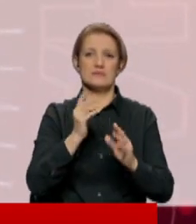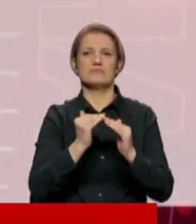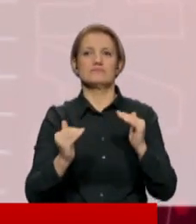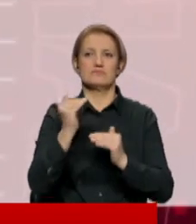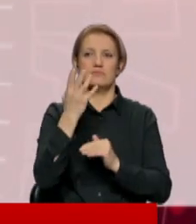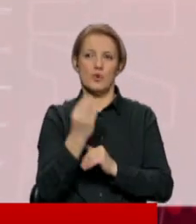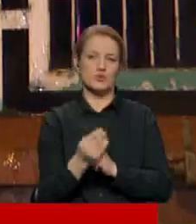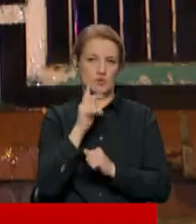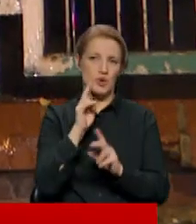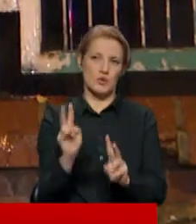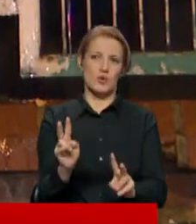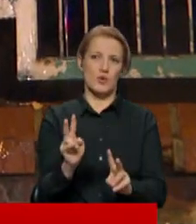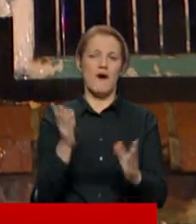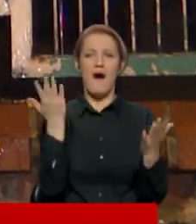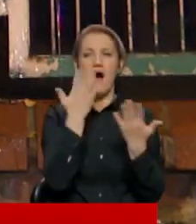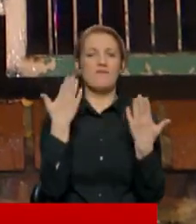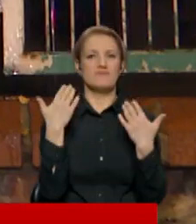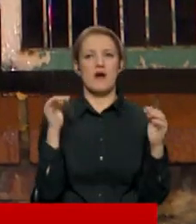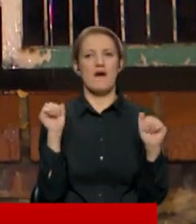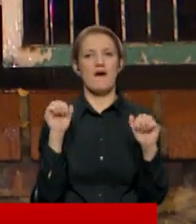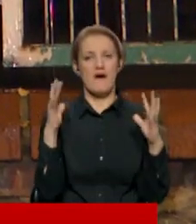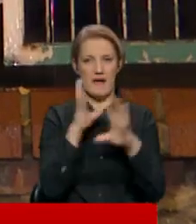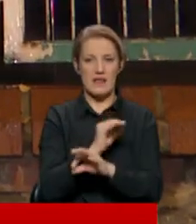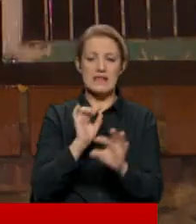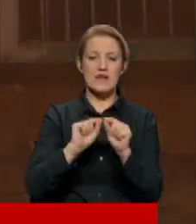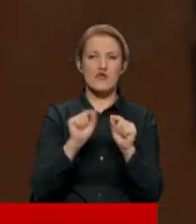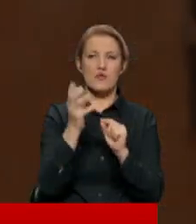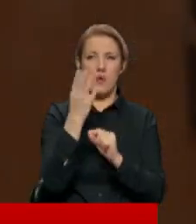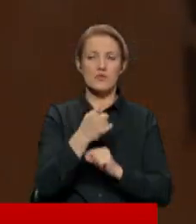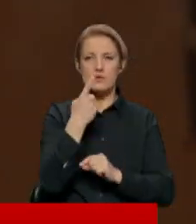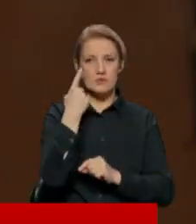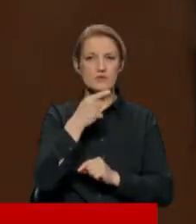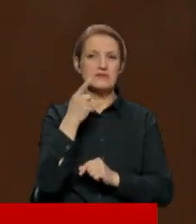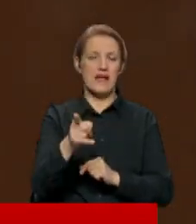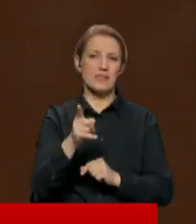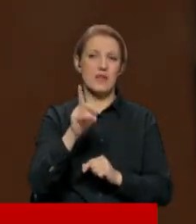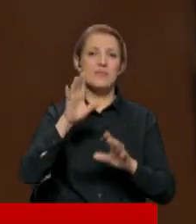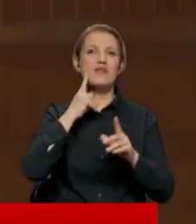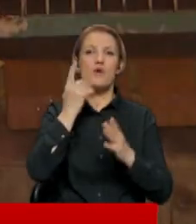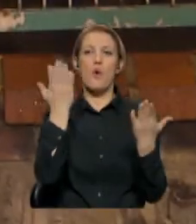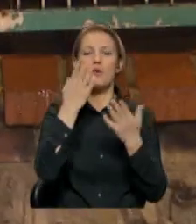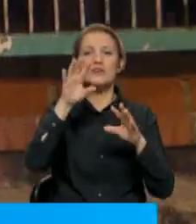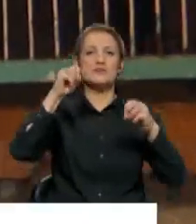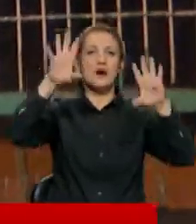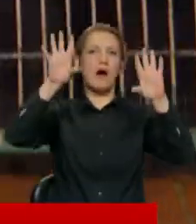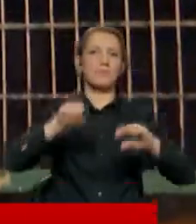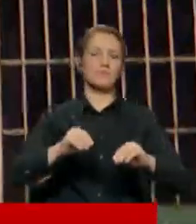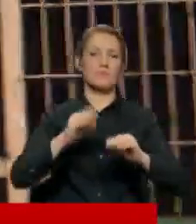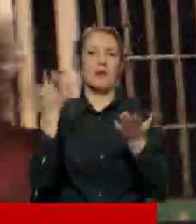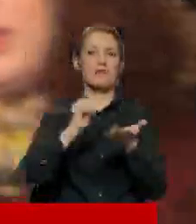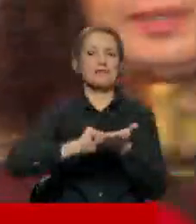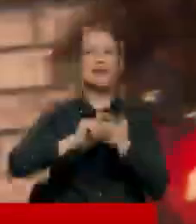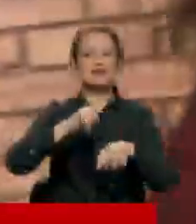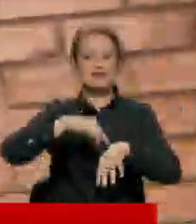artış olduğunu gördük. Hava karanlık, tasarruf olsun diye devlet okulunun da ışıkları şu anda kapalı durumda. Ancak ders